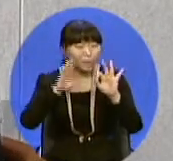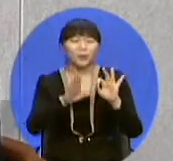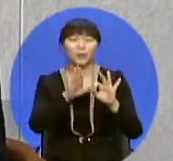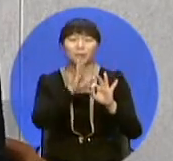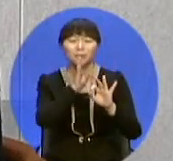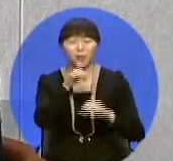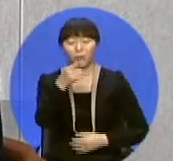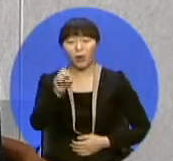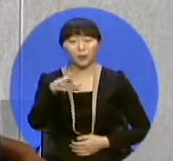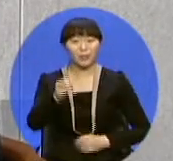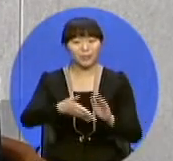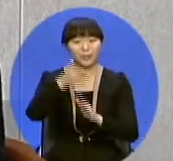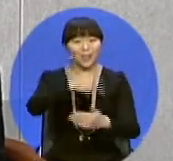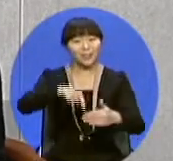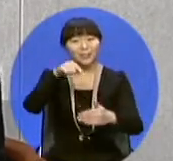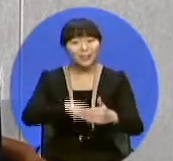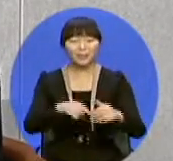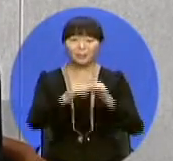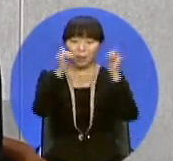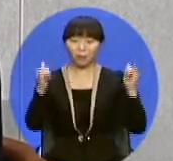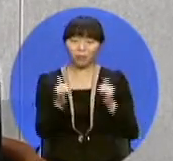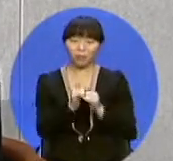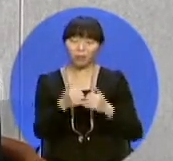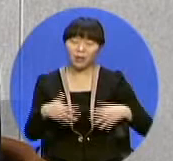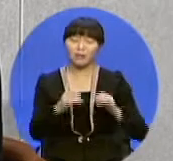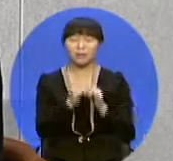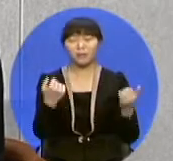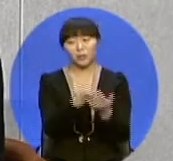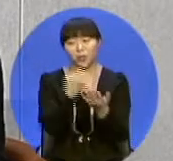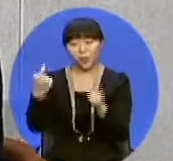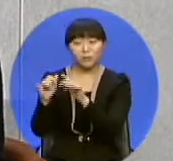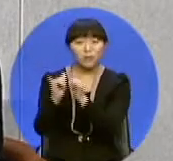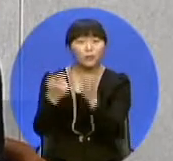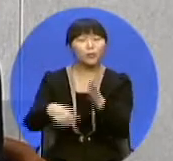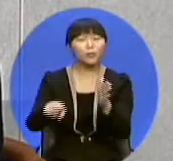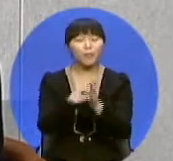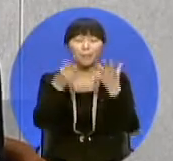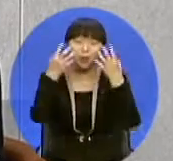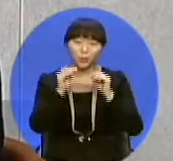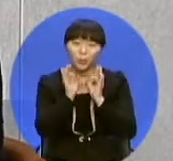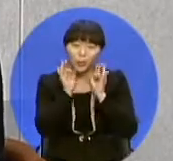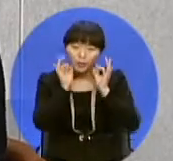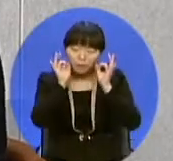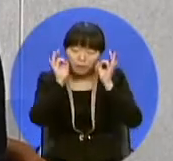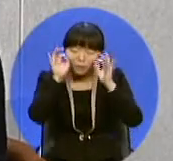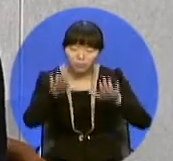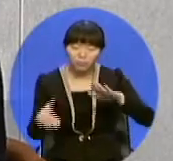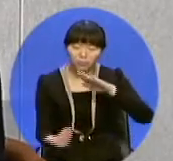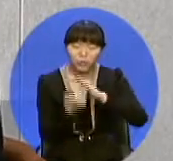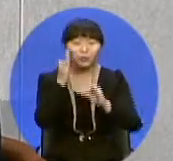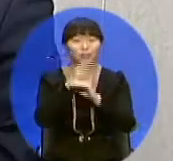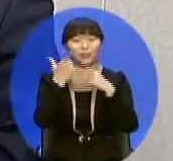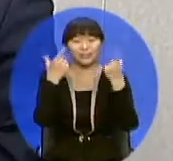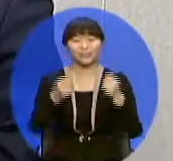정말 광명시에서는 그 사회적 약자와 그 소외계층을 위한 수많은 노력들이 정말 많이 이루어지고 있는